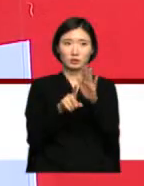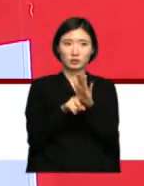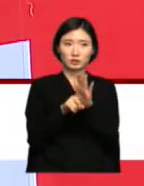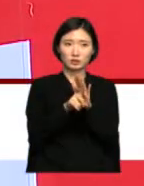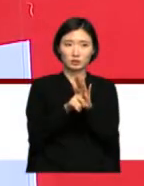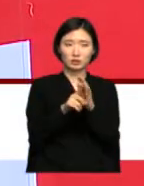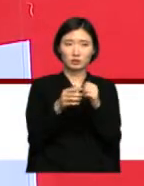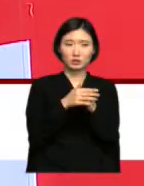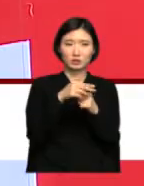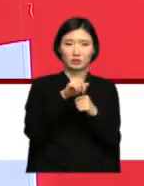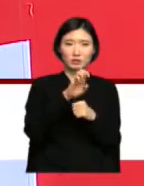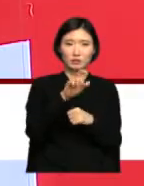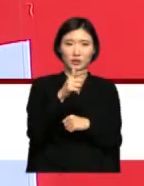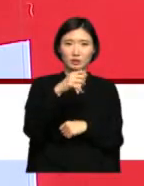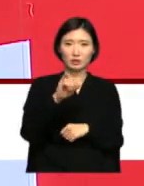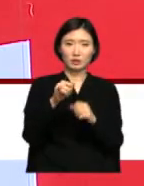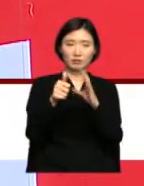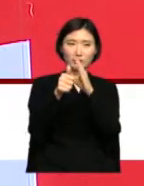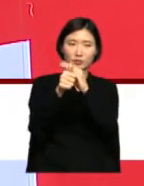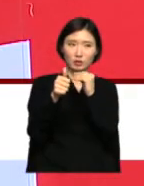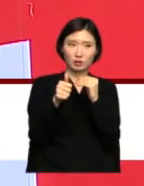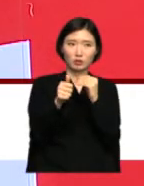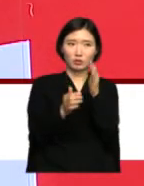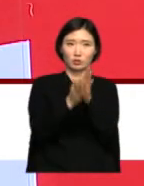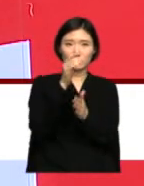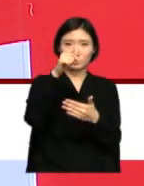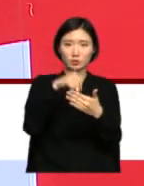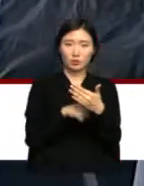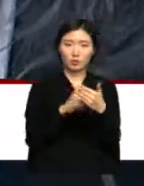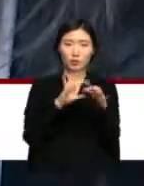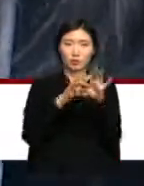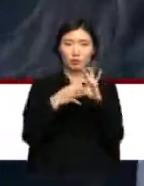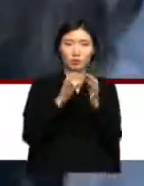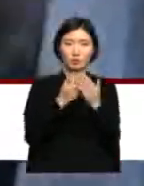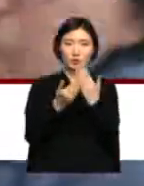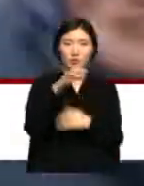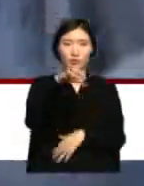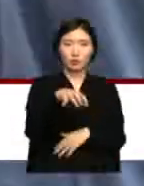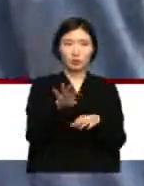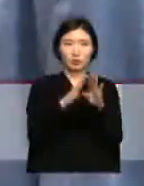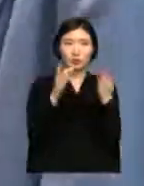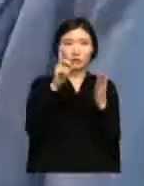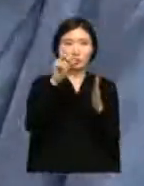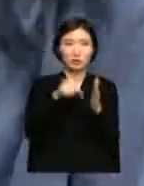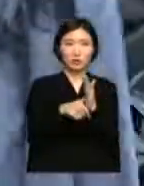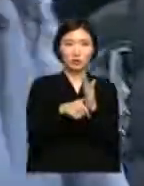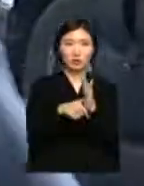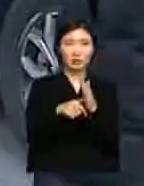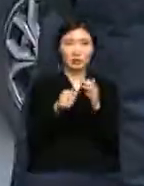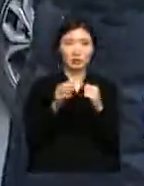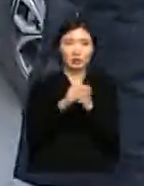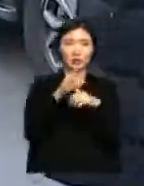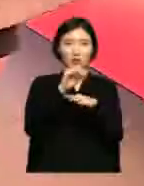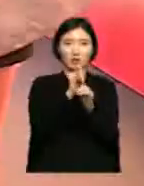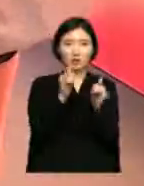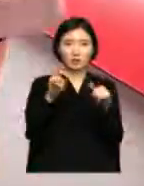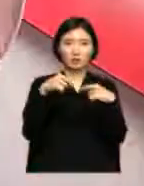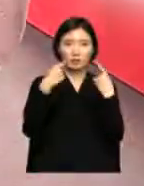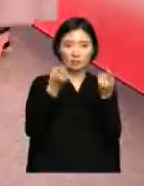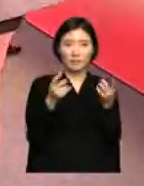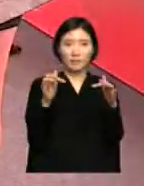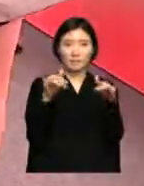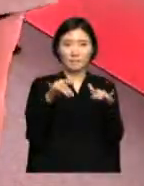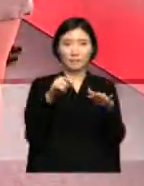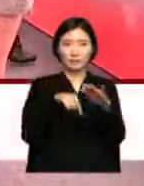자판기 모양을 본떠 마련한 도심 속 동계 스포츠 체험 공간. 오픈 첫날엔 연예인들의 발길이 이어졌습니다.